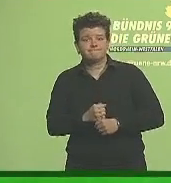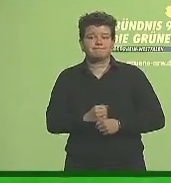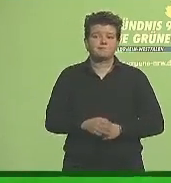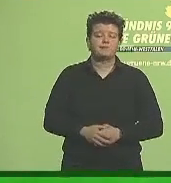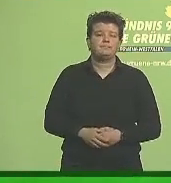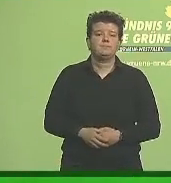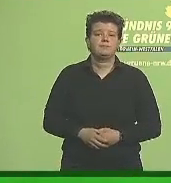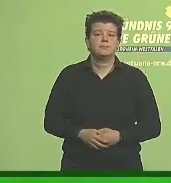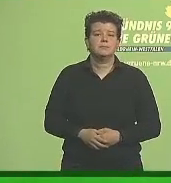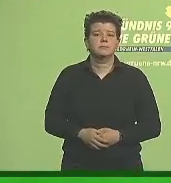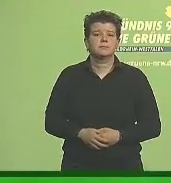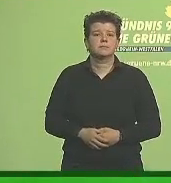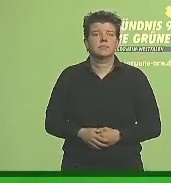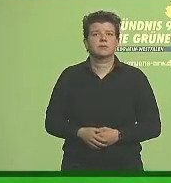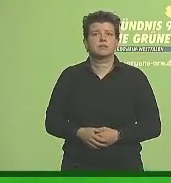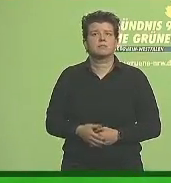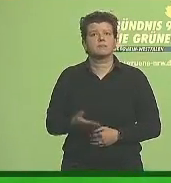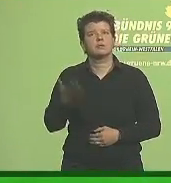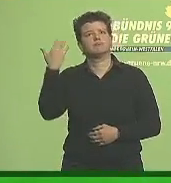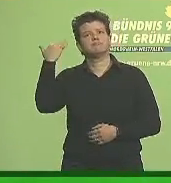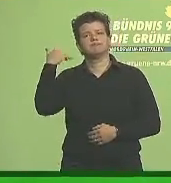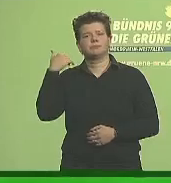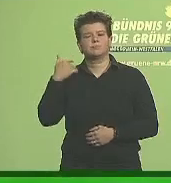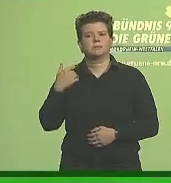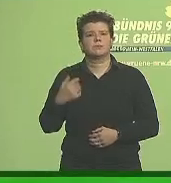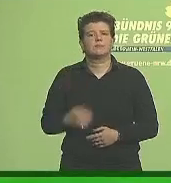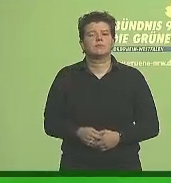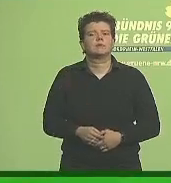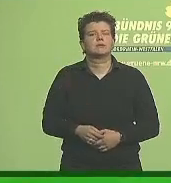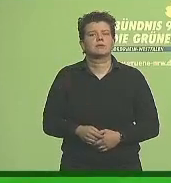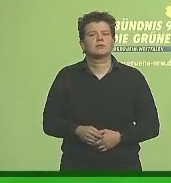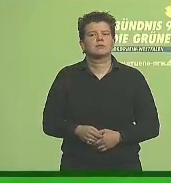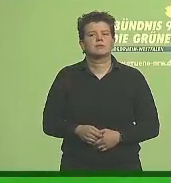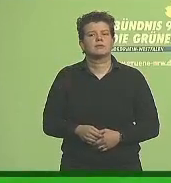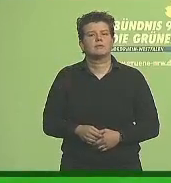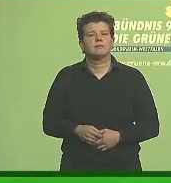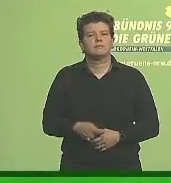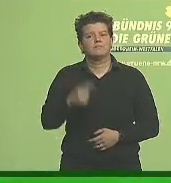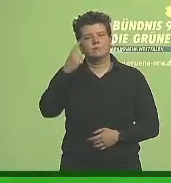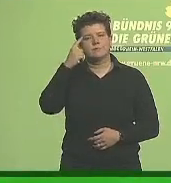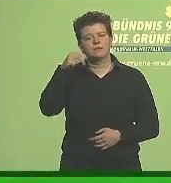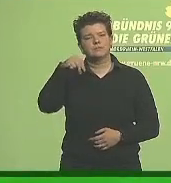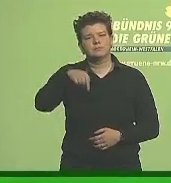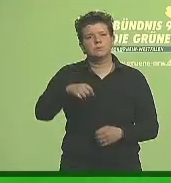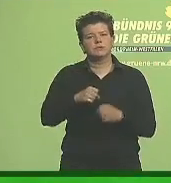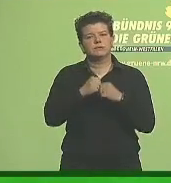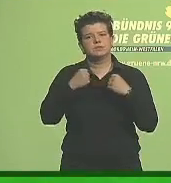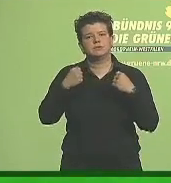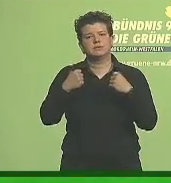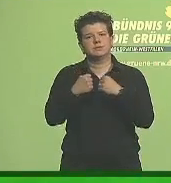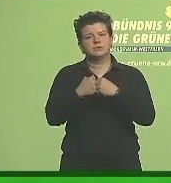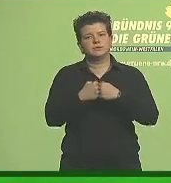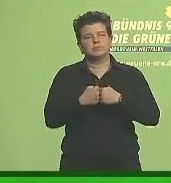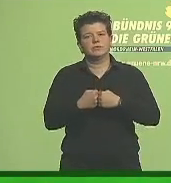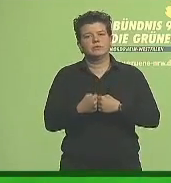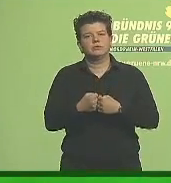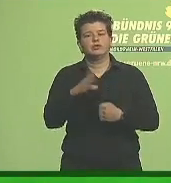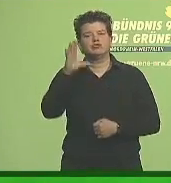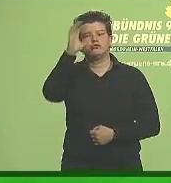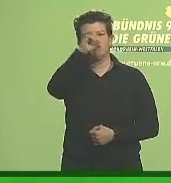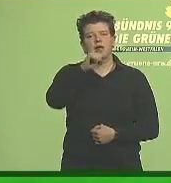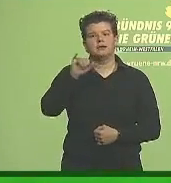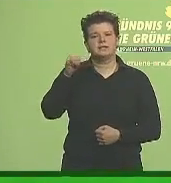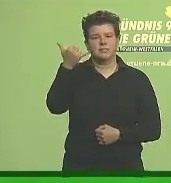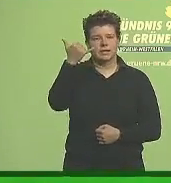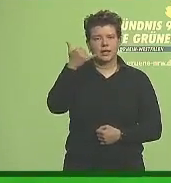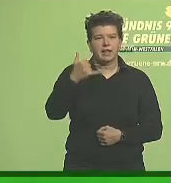in der Situation 2005 bis 2010 hat Schwarz-Gelb eine Politik gemacht, die Windenergie in Nordrhein-Westfalen